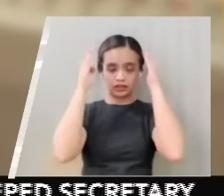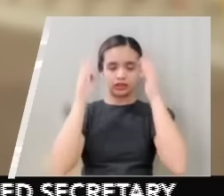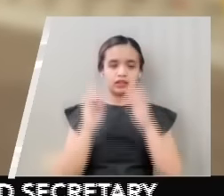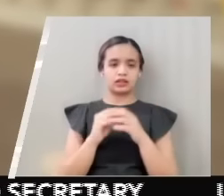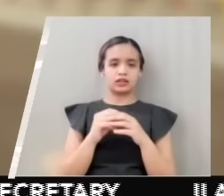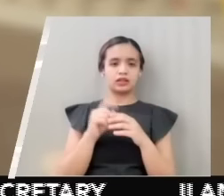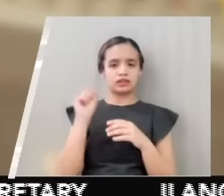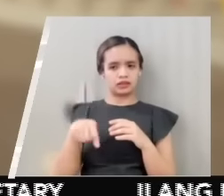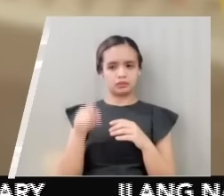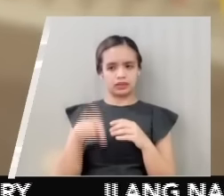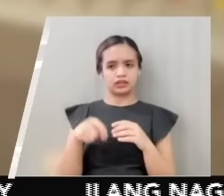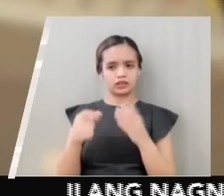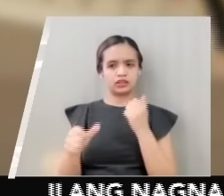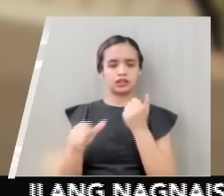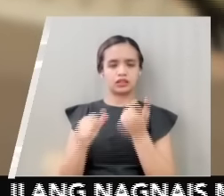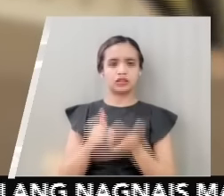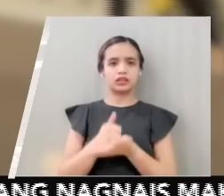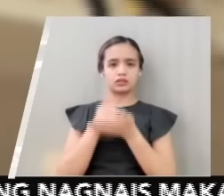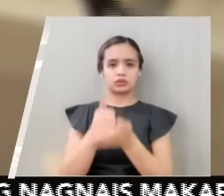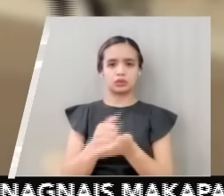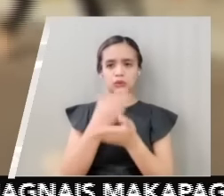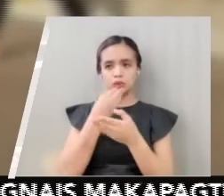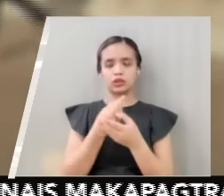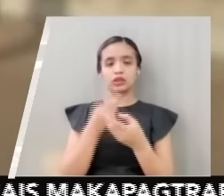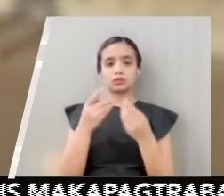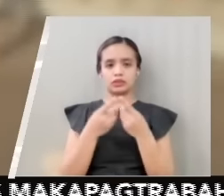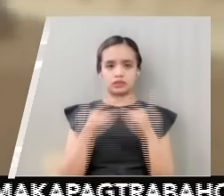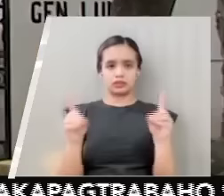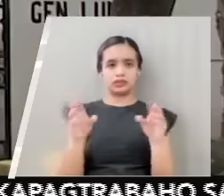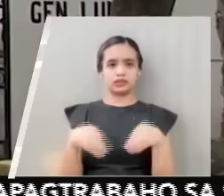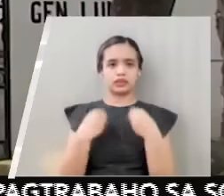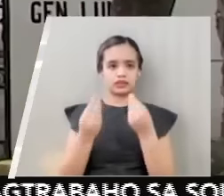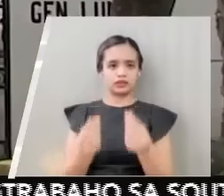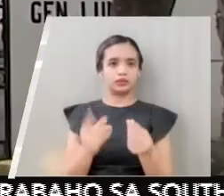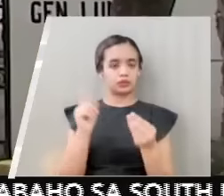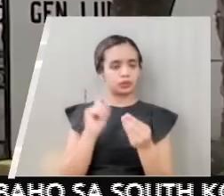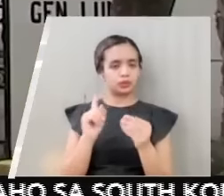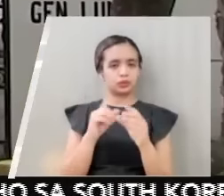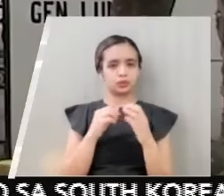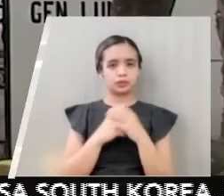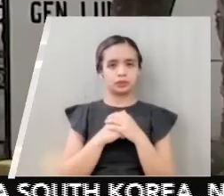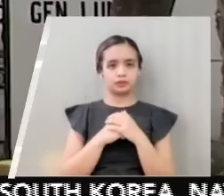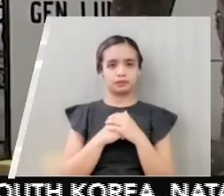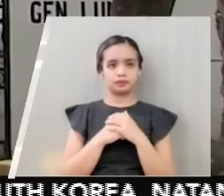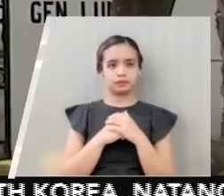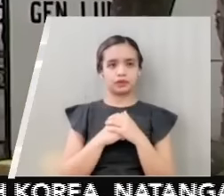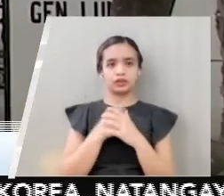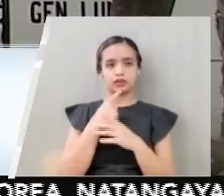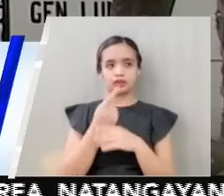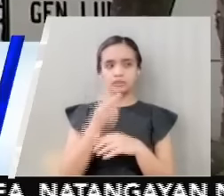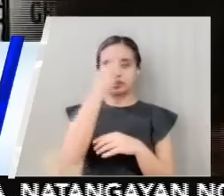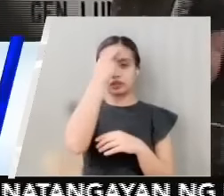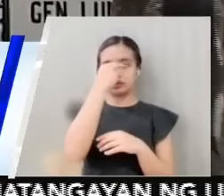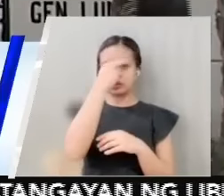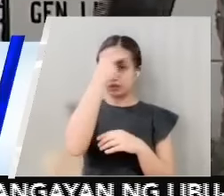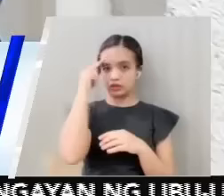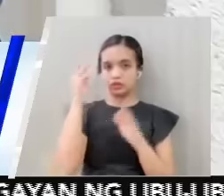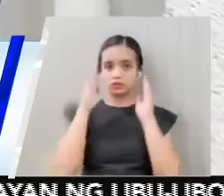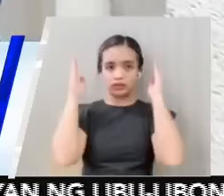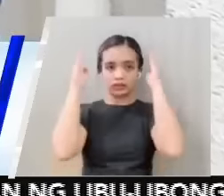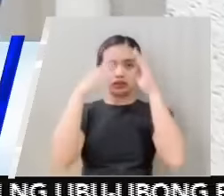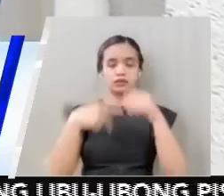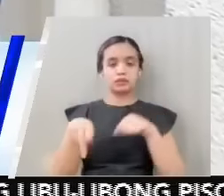accommodate divorces at sila ay bigyan ng Sacrament of Communion. Sabi ng Catholic Bishops Conference of the Philippines o